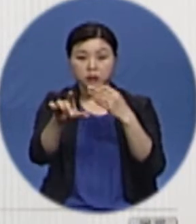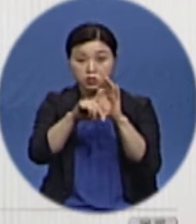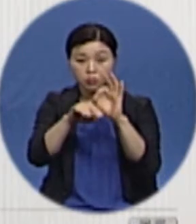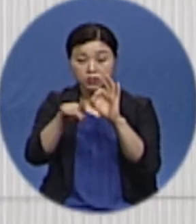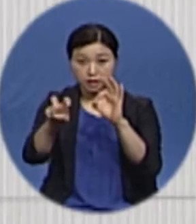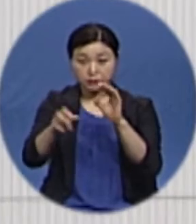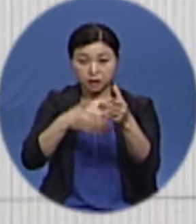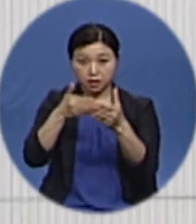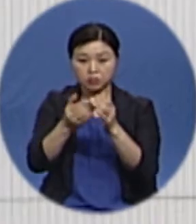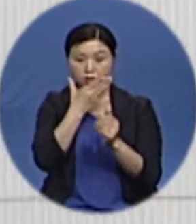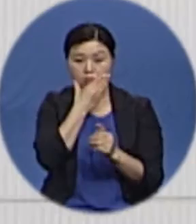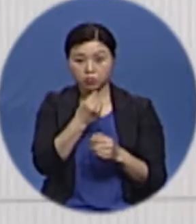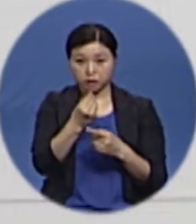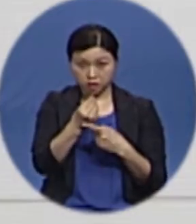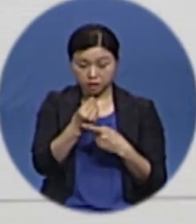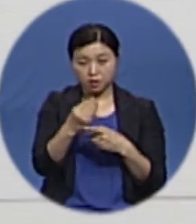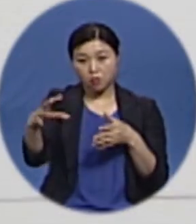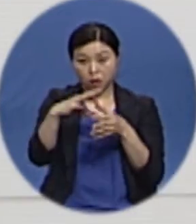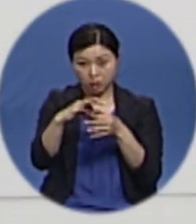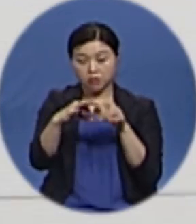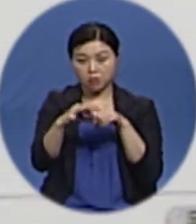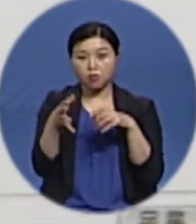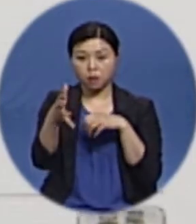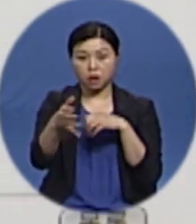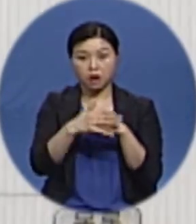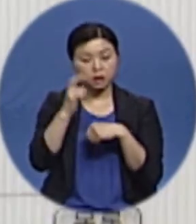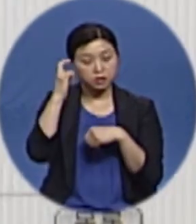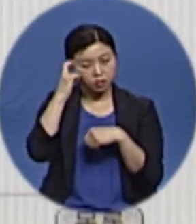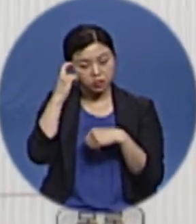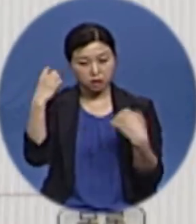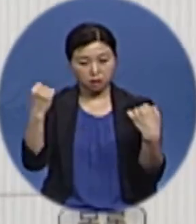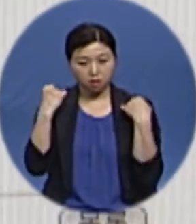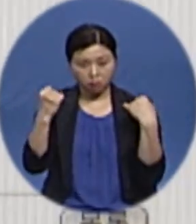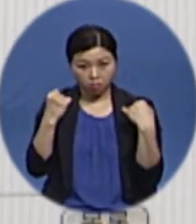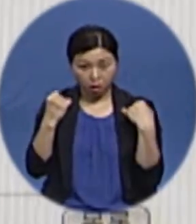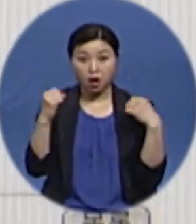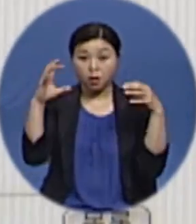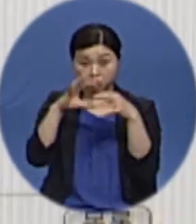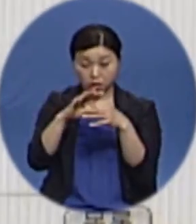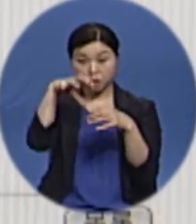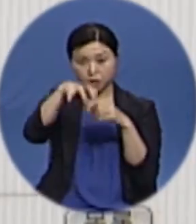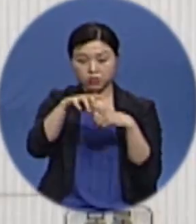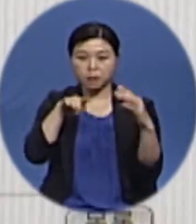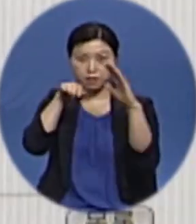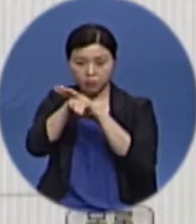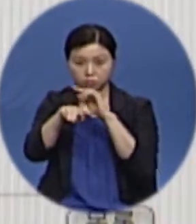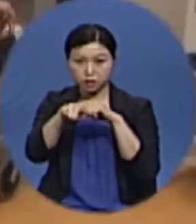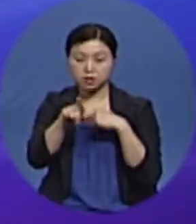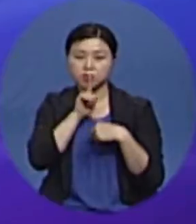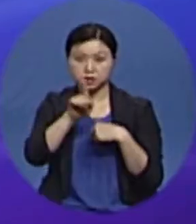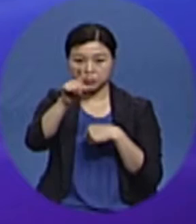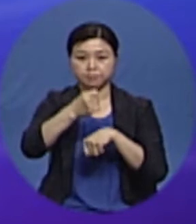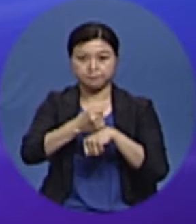20일까지 복지보건국 보건행정과 정신보건 담당으로 방문 접수하면 됩니다.